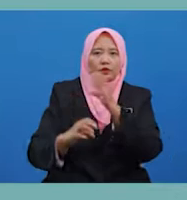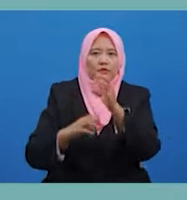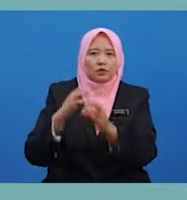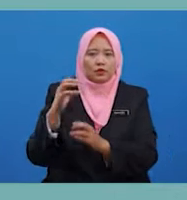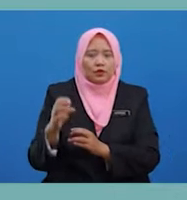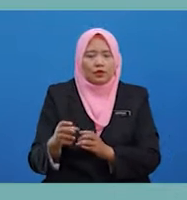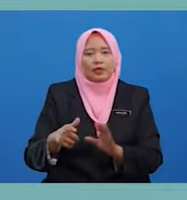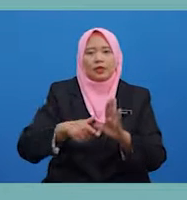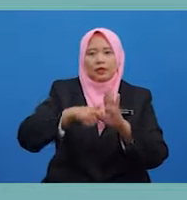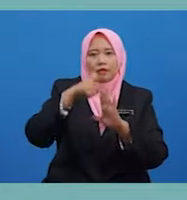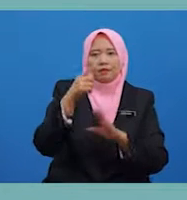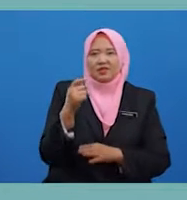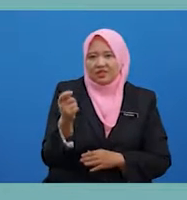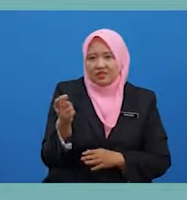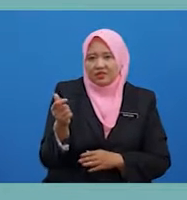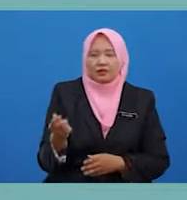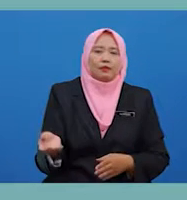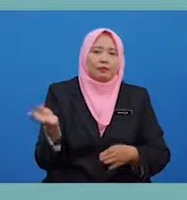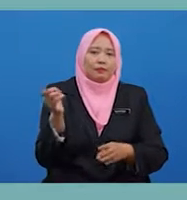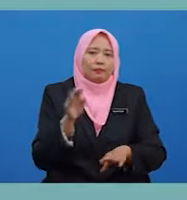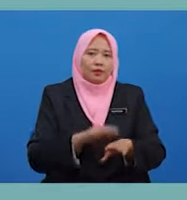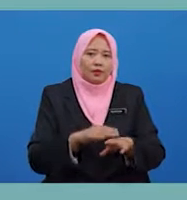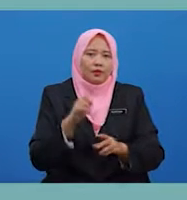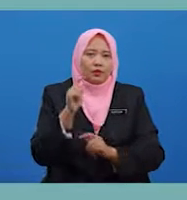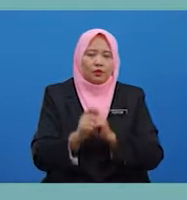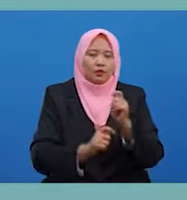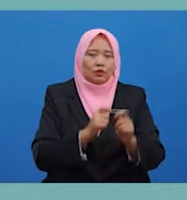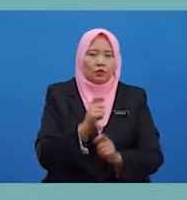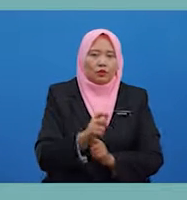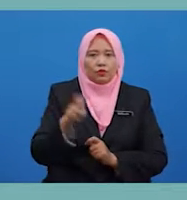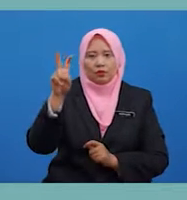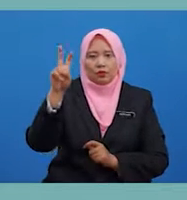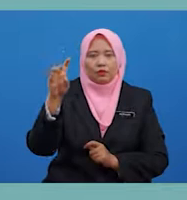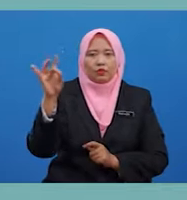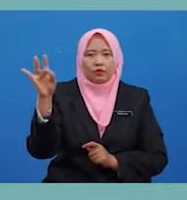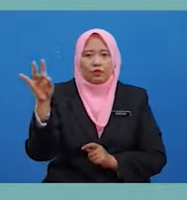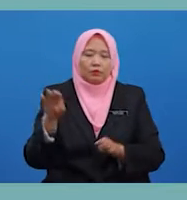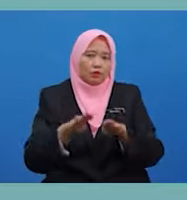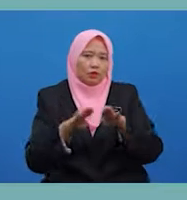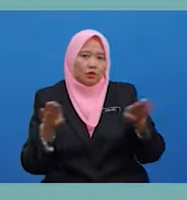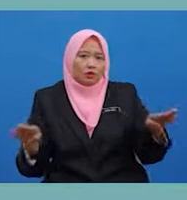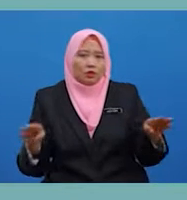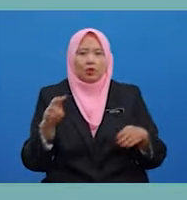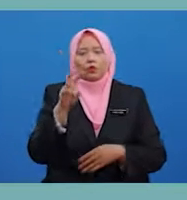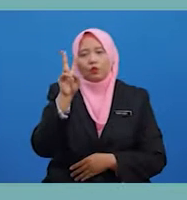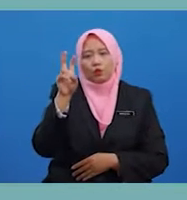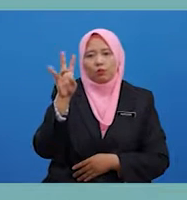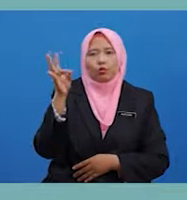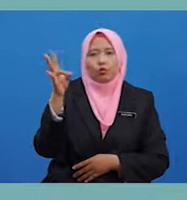lebih sedikit datang ke Malaysia pada tahun 2018 berbanding tahun 2017.